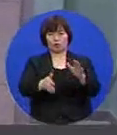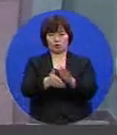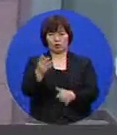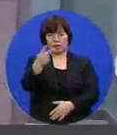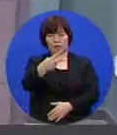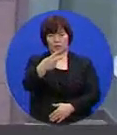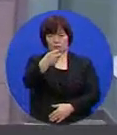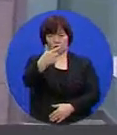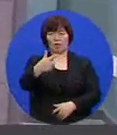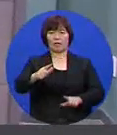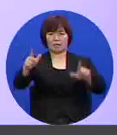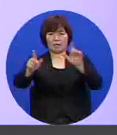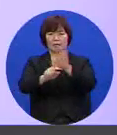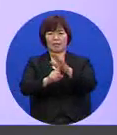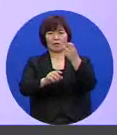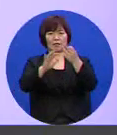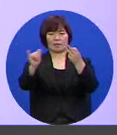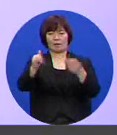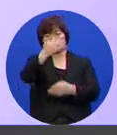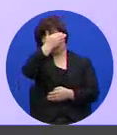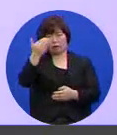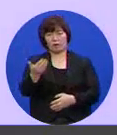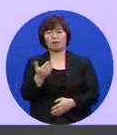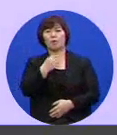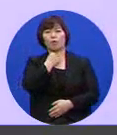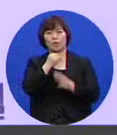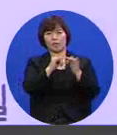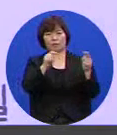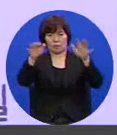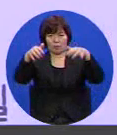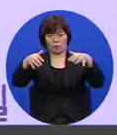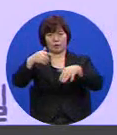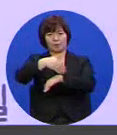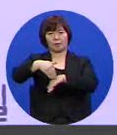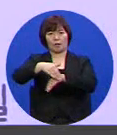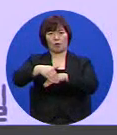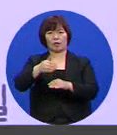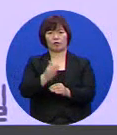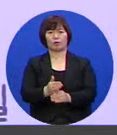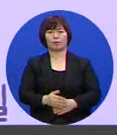오는 26일까지 13명의 청년 예비 창업가를 모집할 예정입니다.